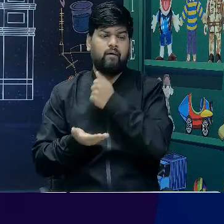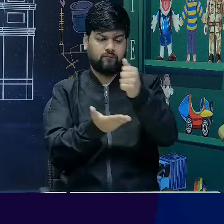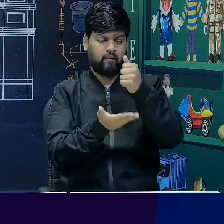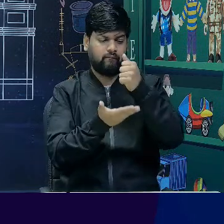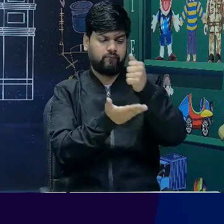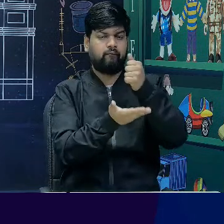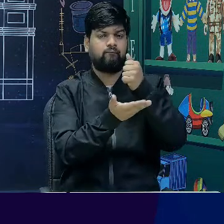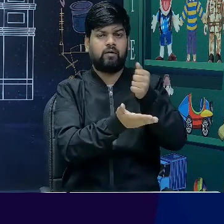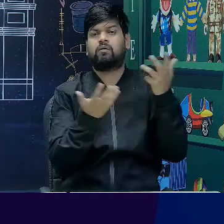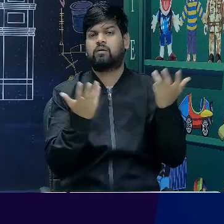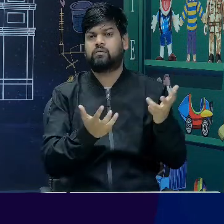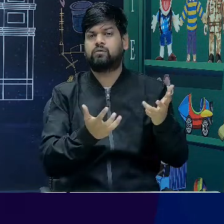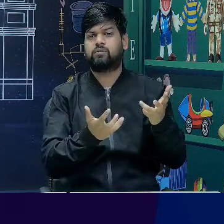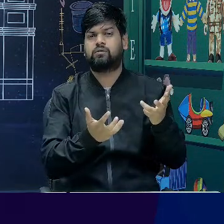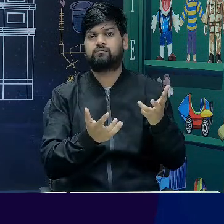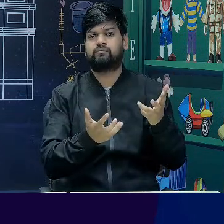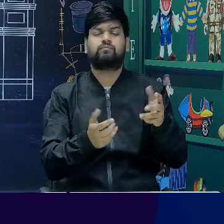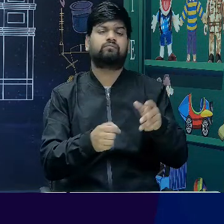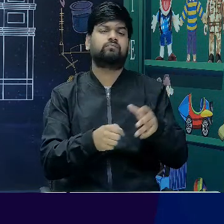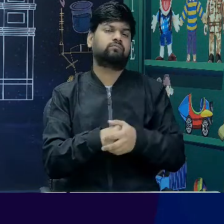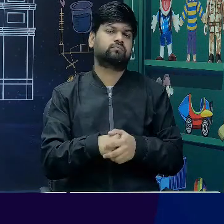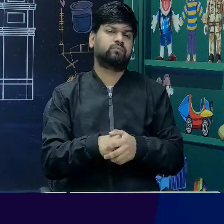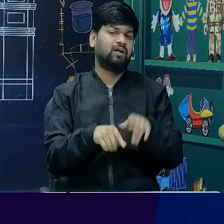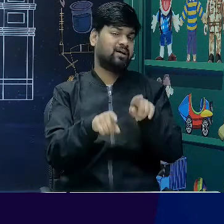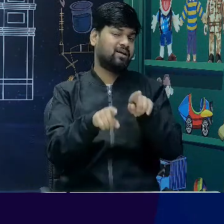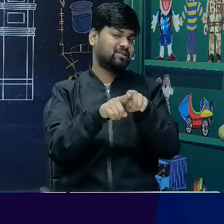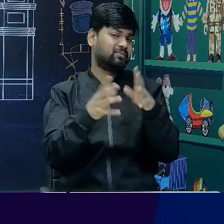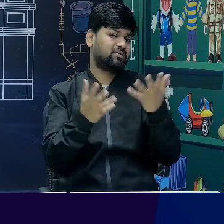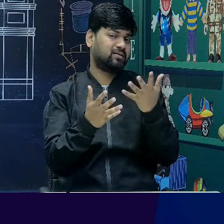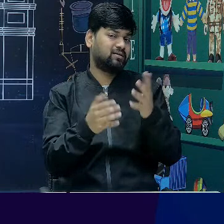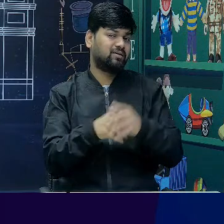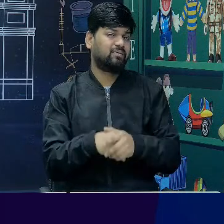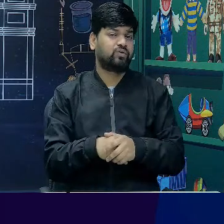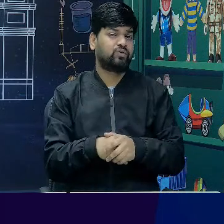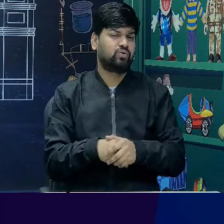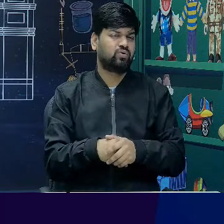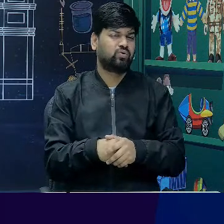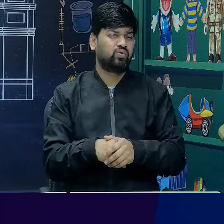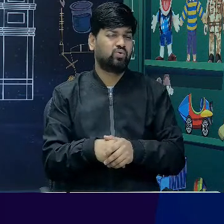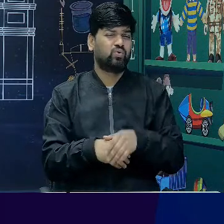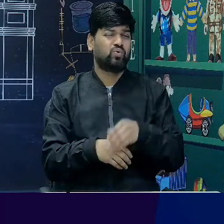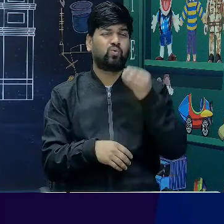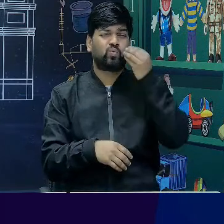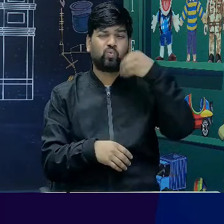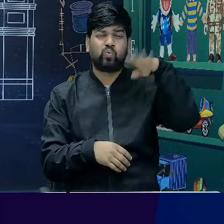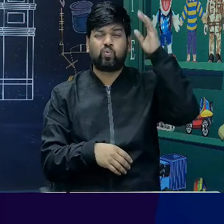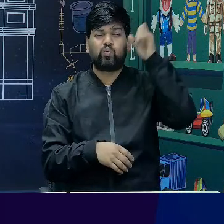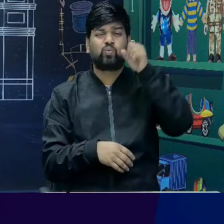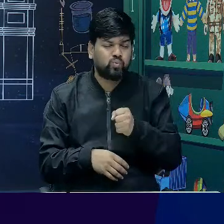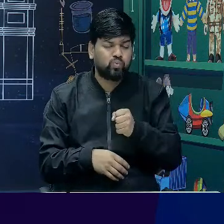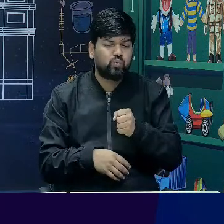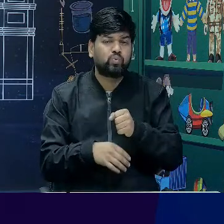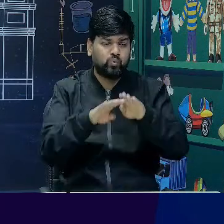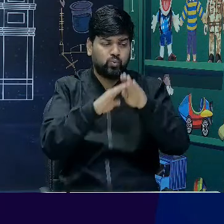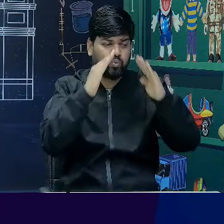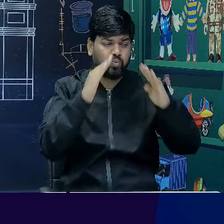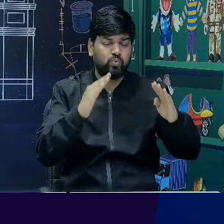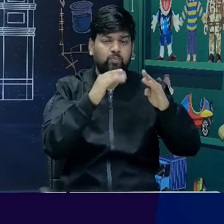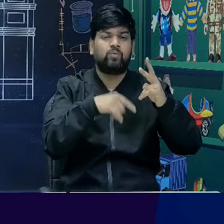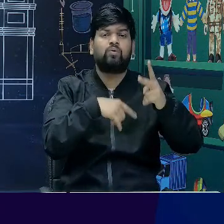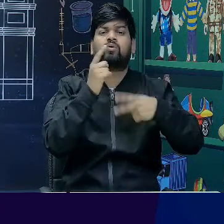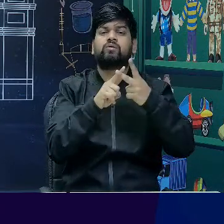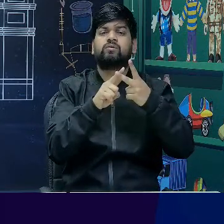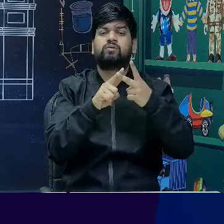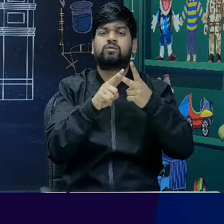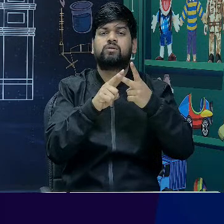क्या होंगे, आपके ओल्ड एज पेंशंस, चाइल्ड बेनिफिट्स, unemployment benefits and so on.